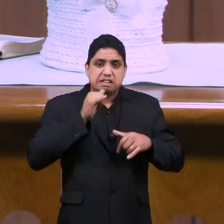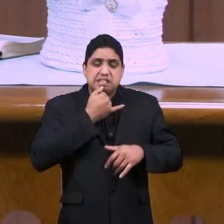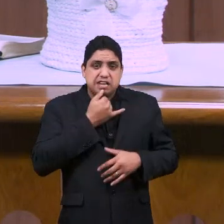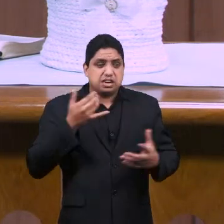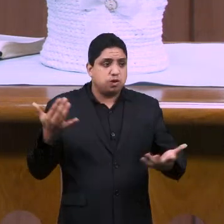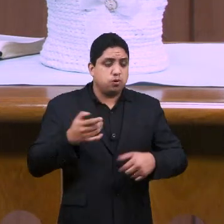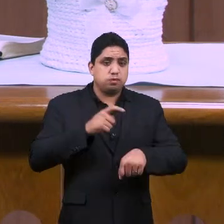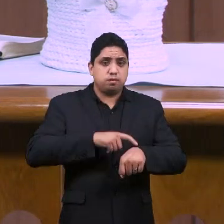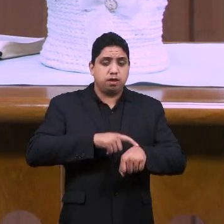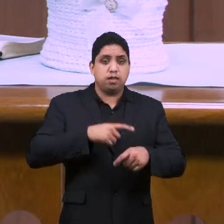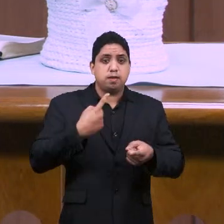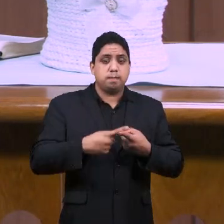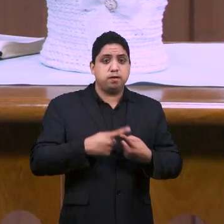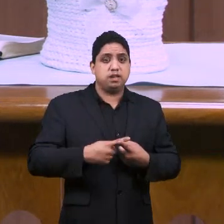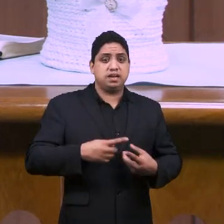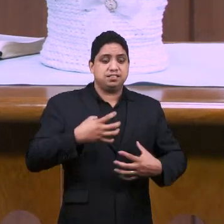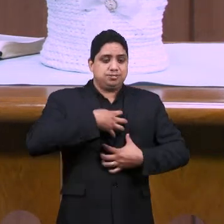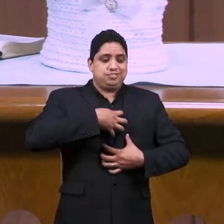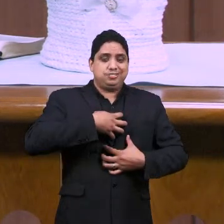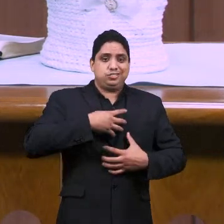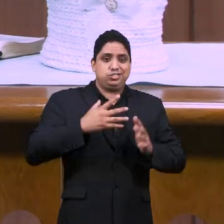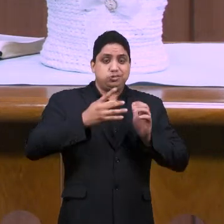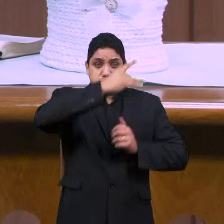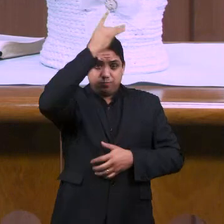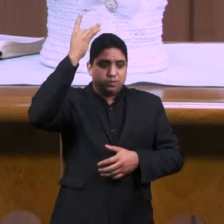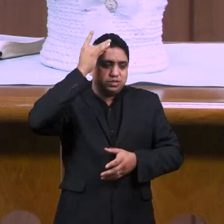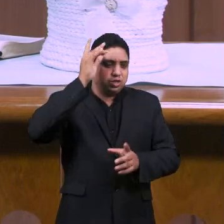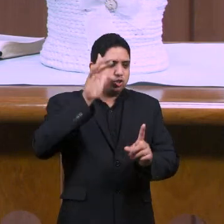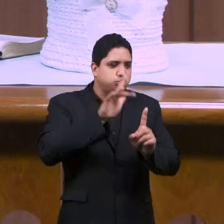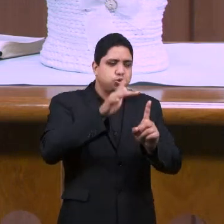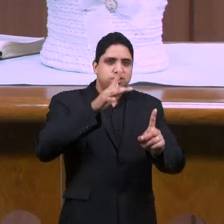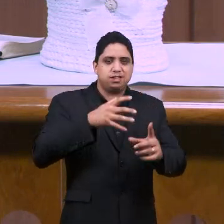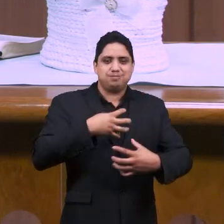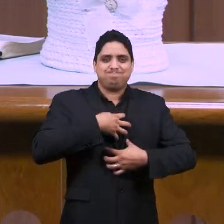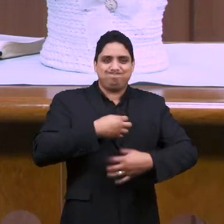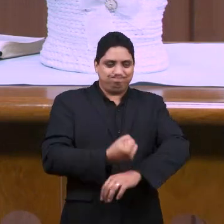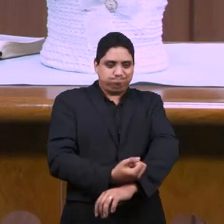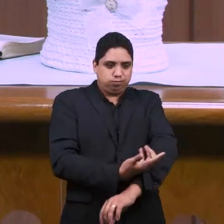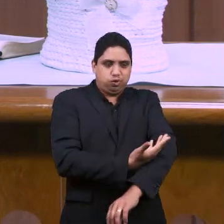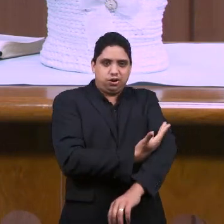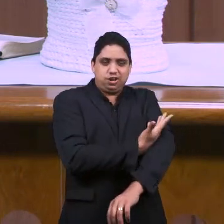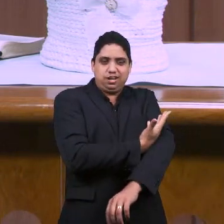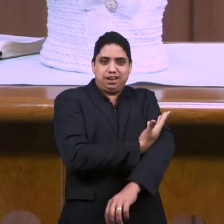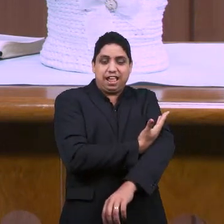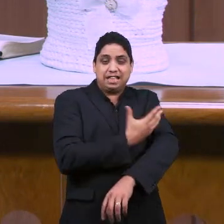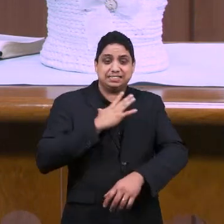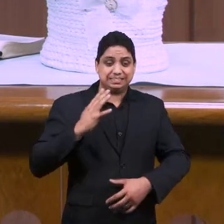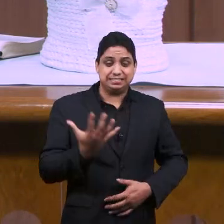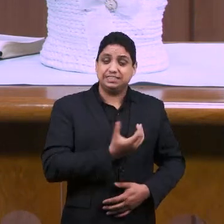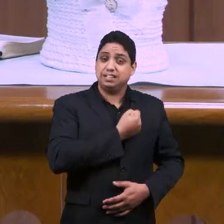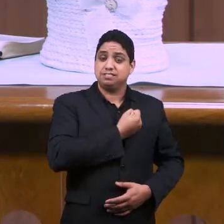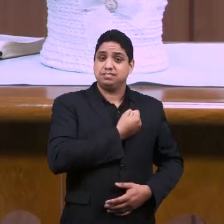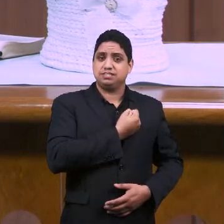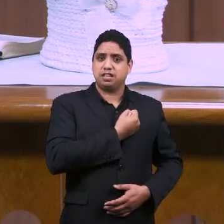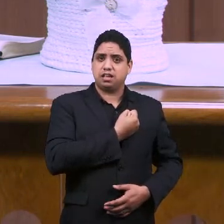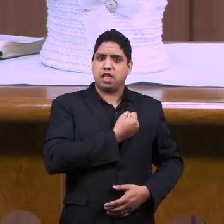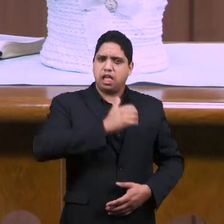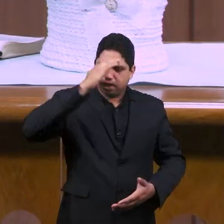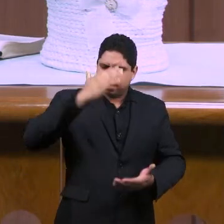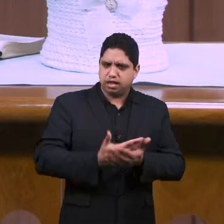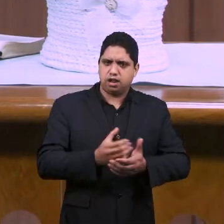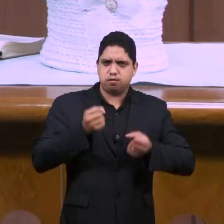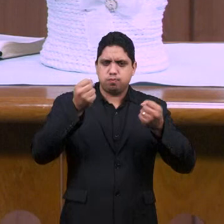genoux. Quelques-uns qui pleurent maintenant parce qu'ils sont en train de recevoir la présence de Jésus de leur vie, le Saint-Esprit, le